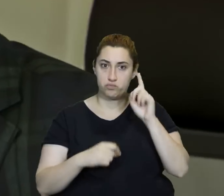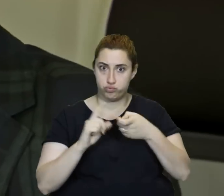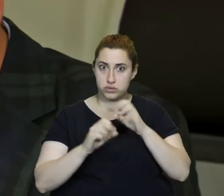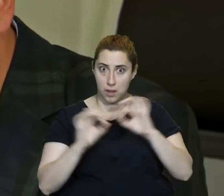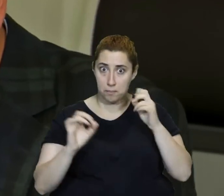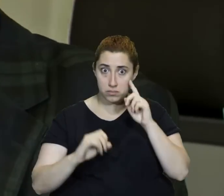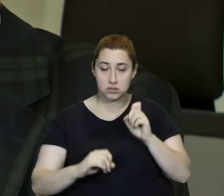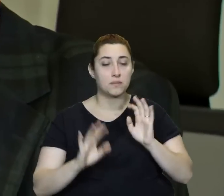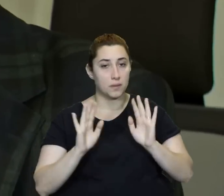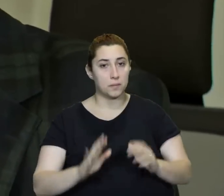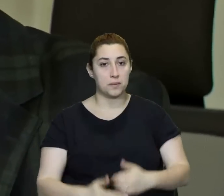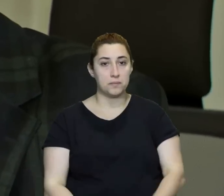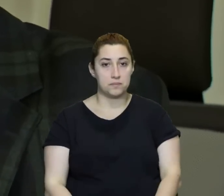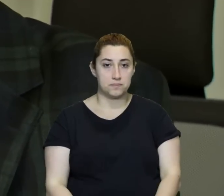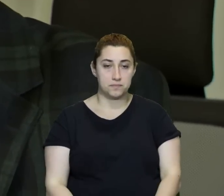Tamam.